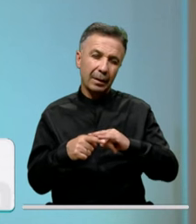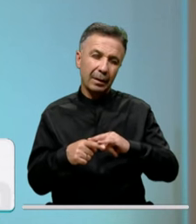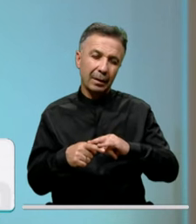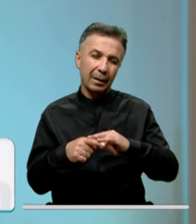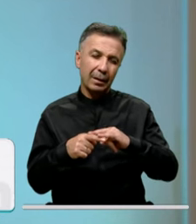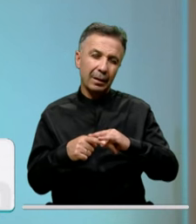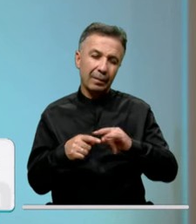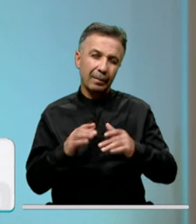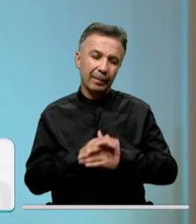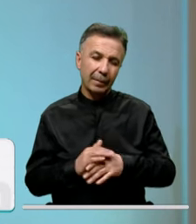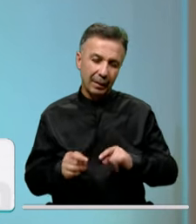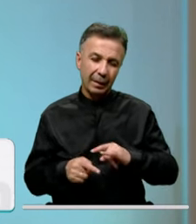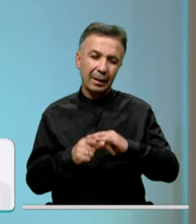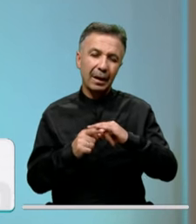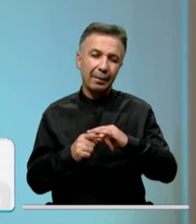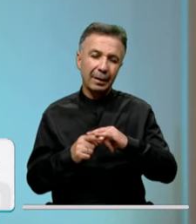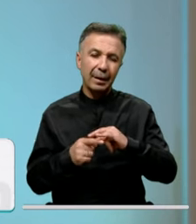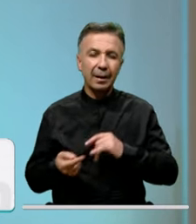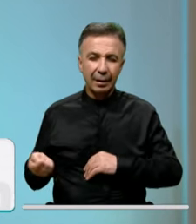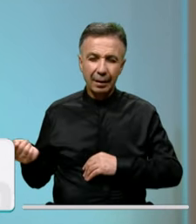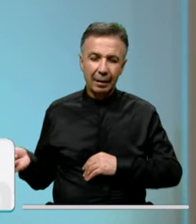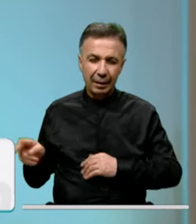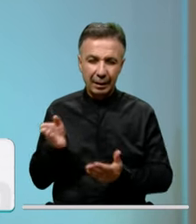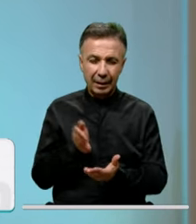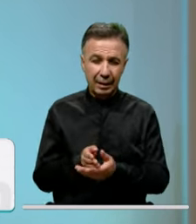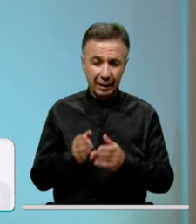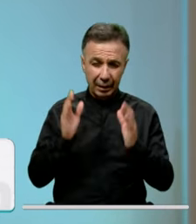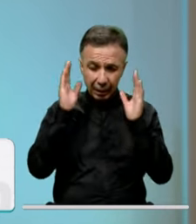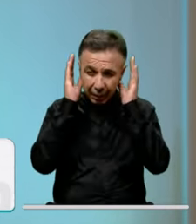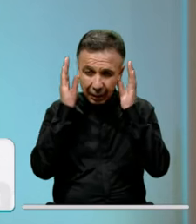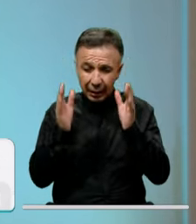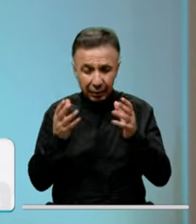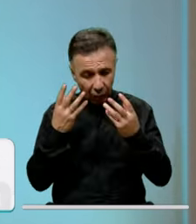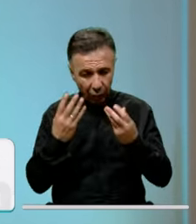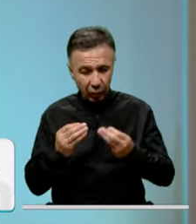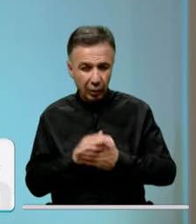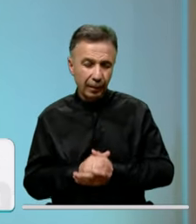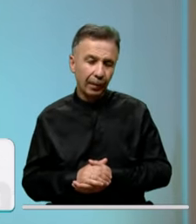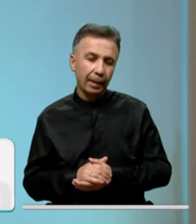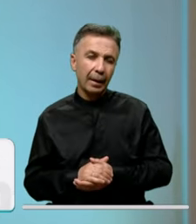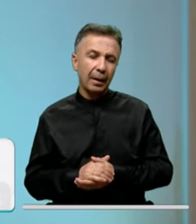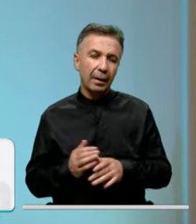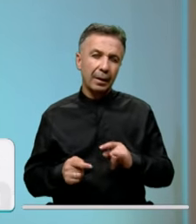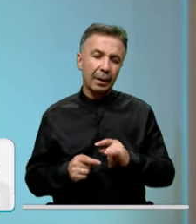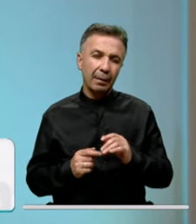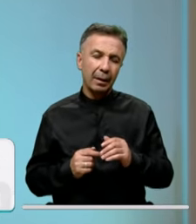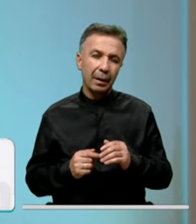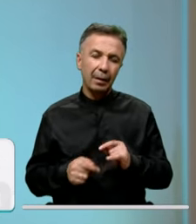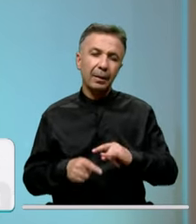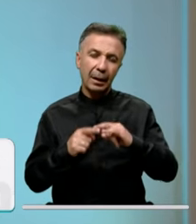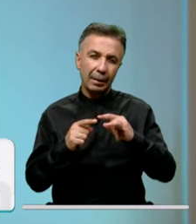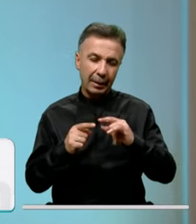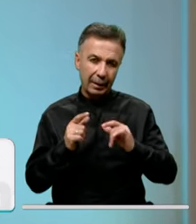yapıldı. Gıyabi cenaze namazı da kılınır mı? Kılınabilir. Cenab-ı Hak Kabe'de,